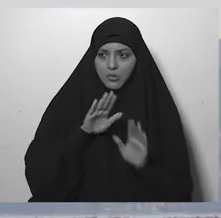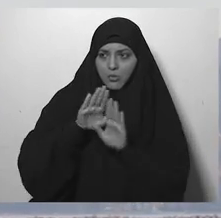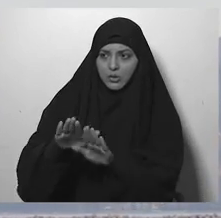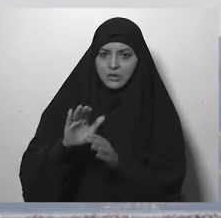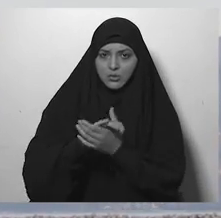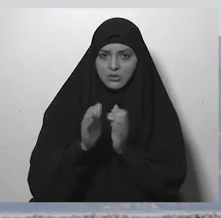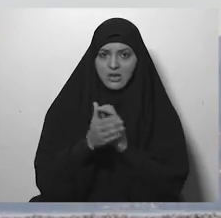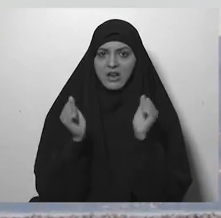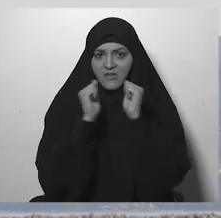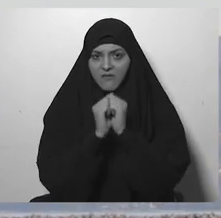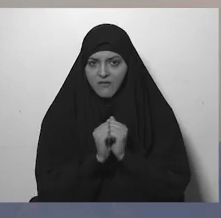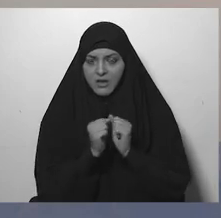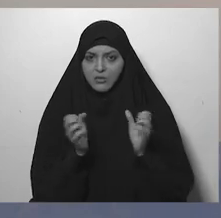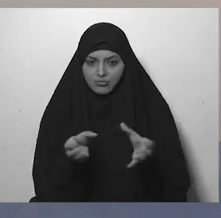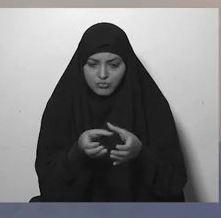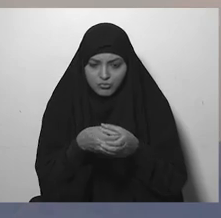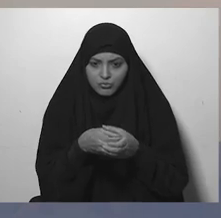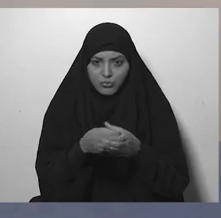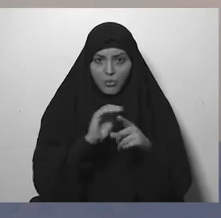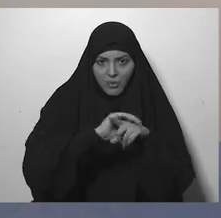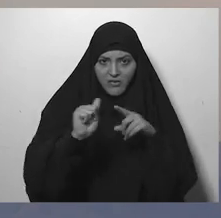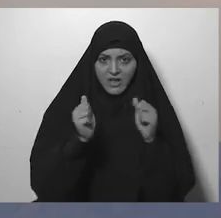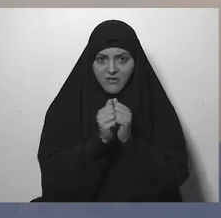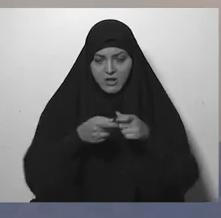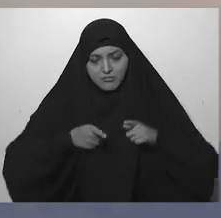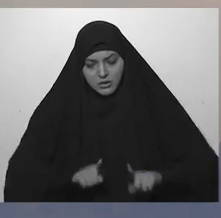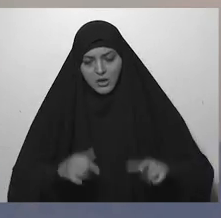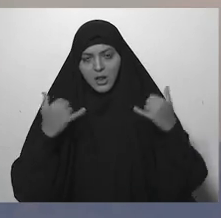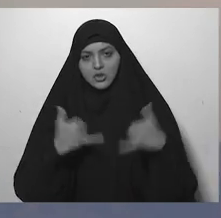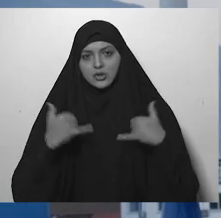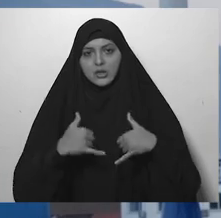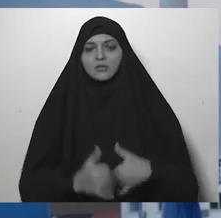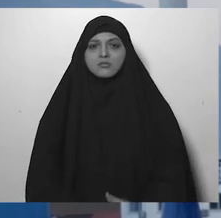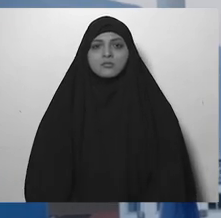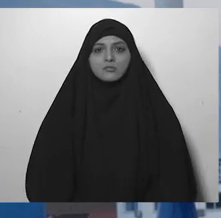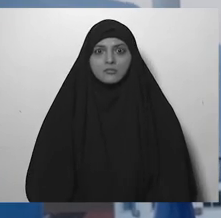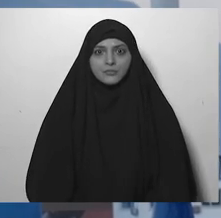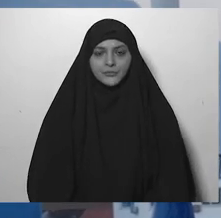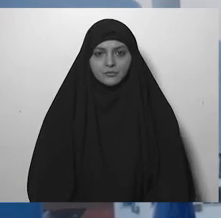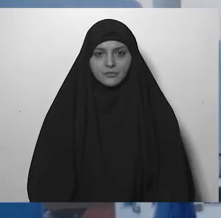protection sociale avec le travail en commun qu'on fera avec les autorités algériennes.